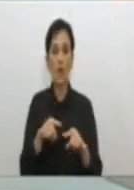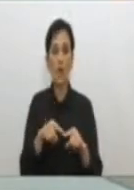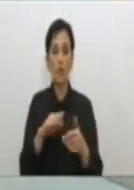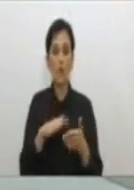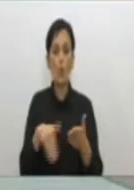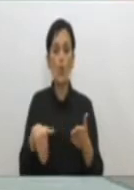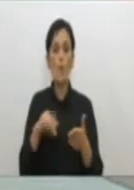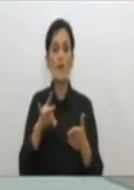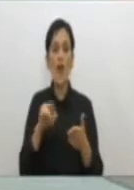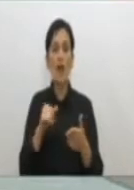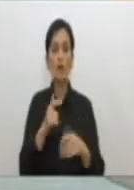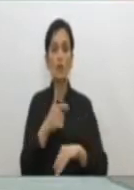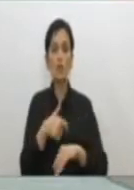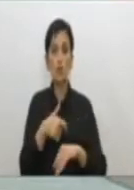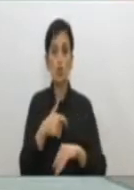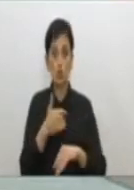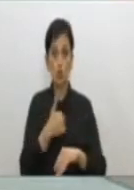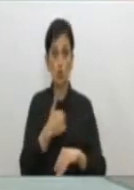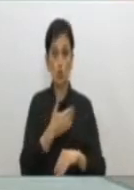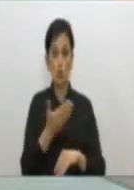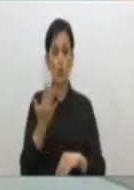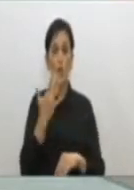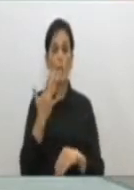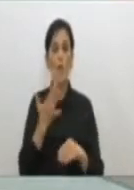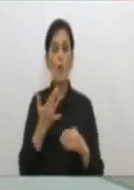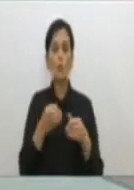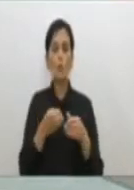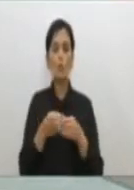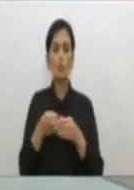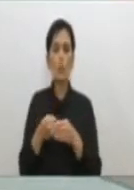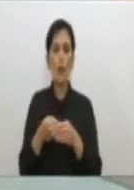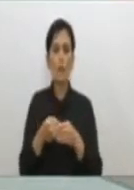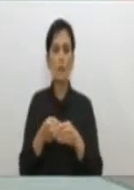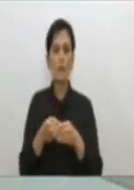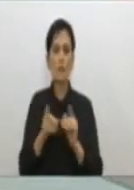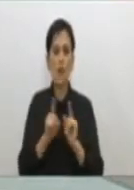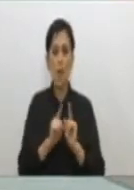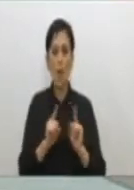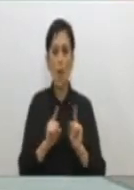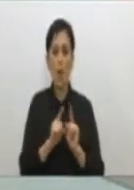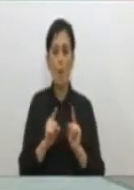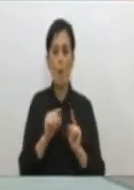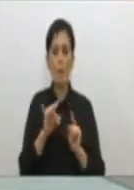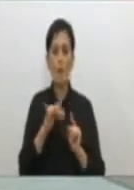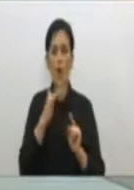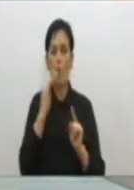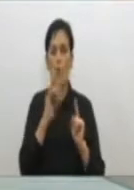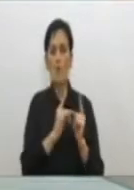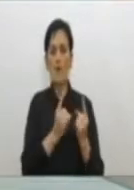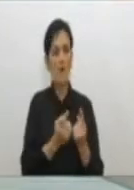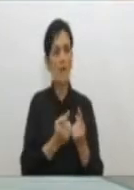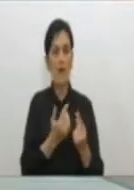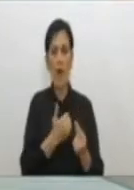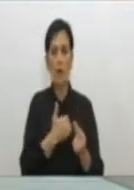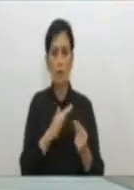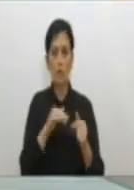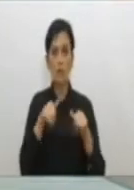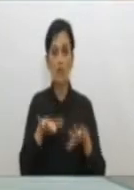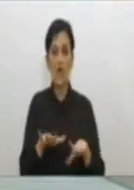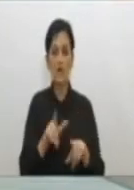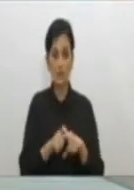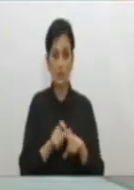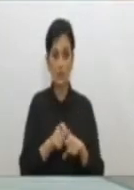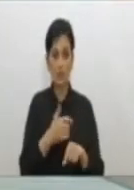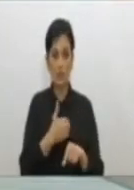ფრაქციო წევრებს თუ სურს გამოსვლა პოლიტიკურ ჯგუფებს, ოპოზიციურ ფრაქცია უმრავლესობას არ სურს დასკვნეთ იყო თუ